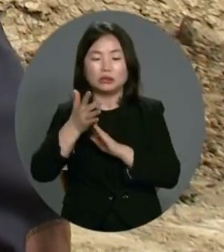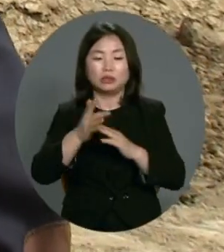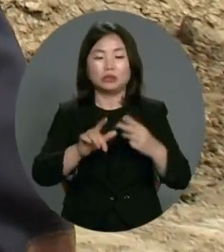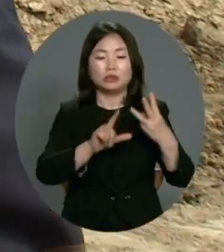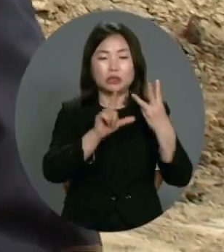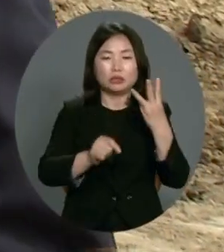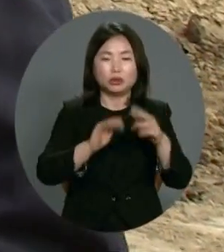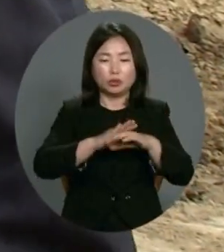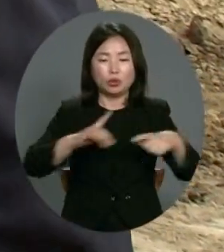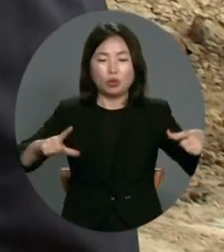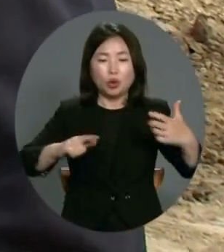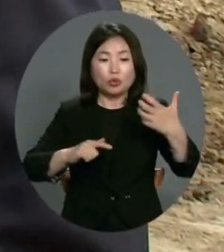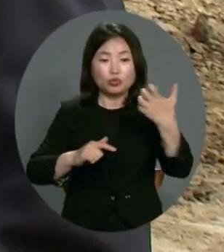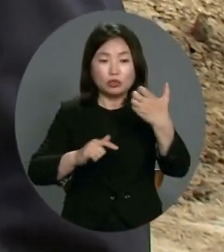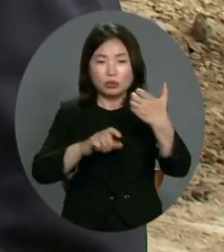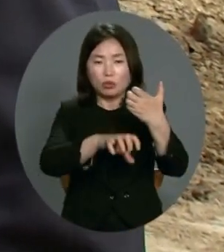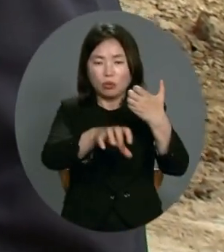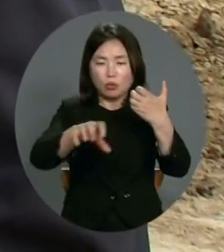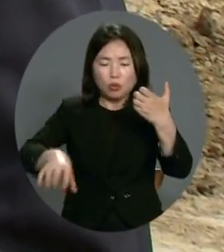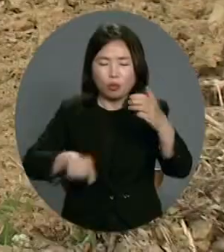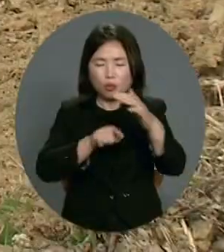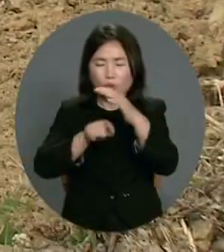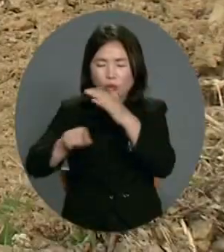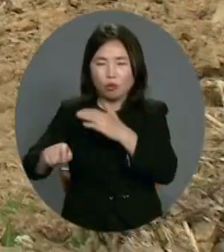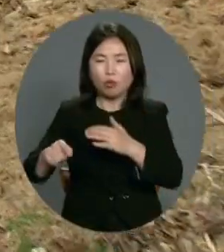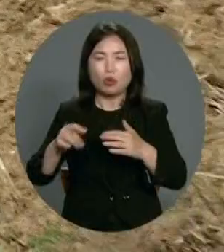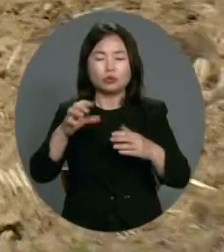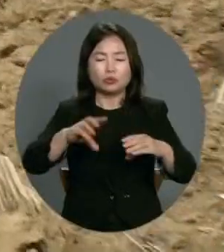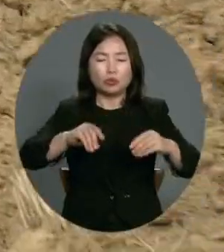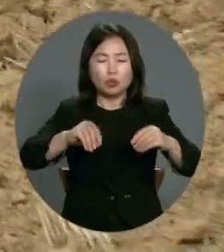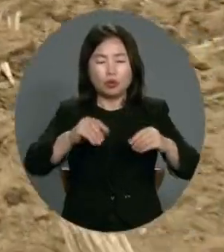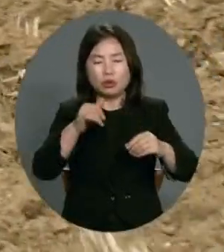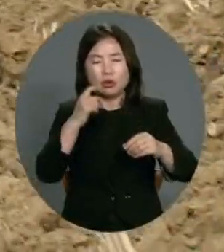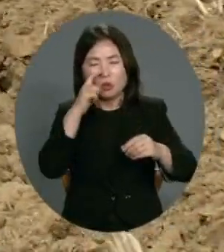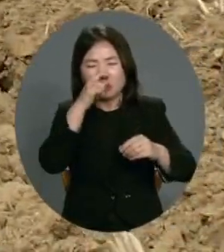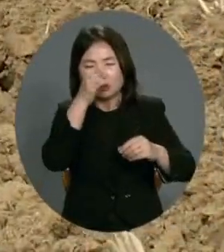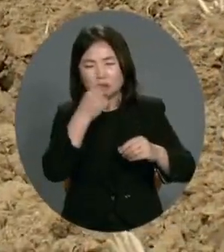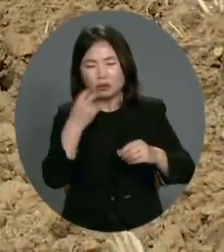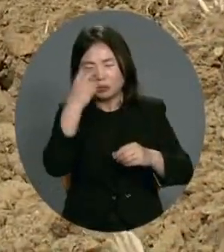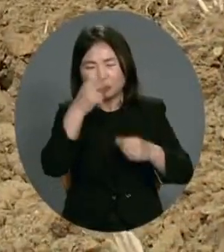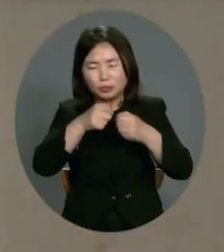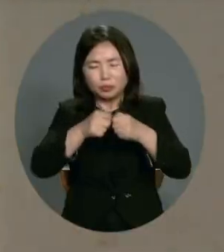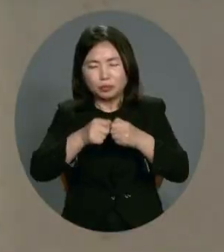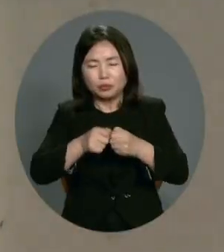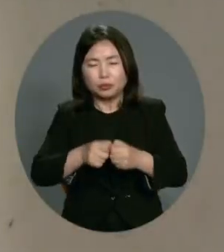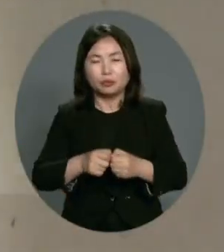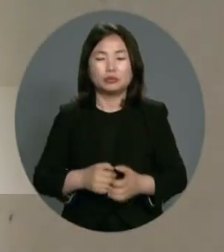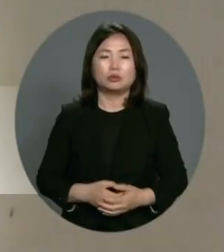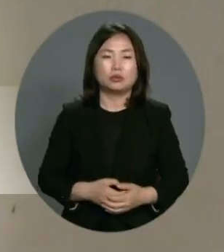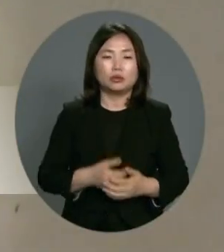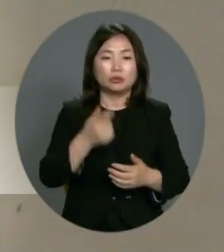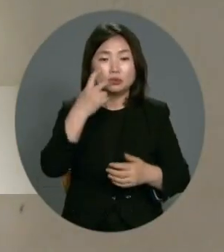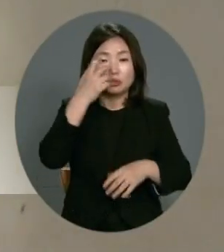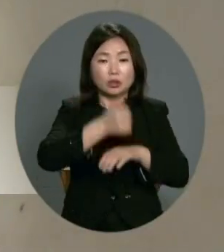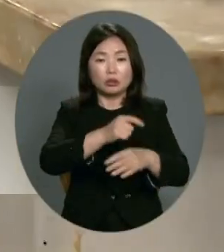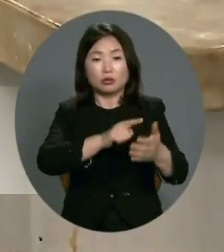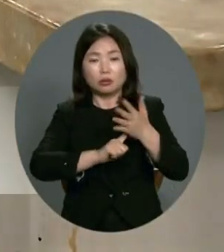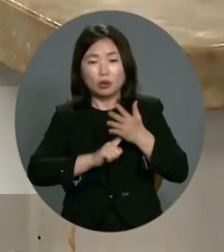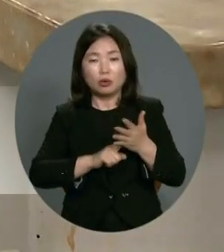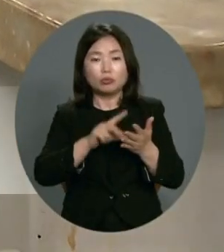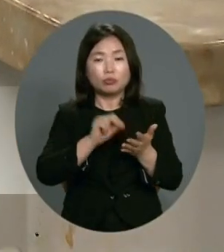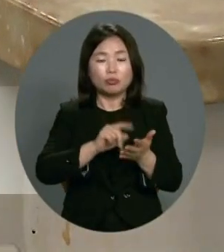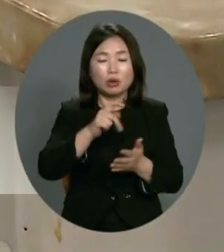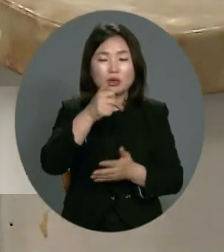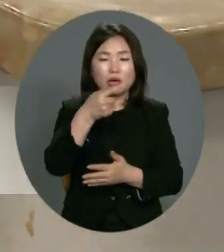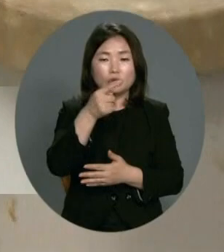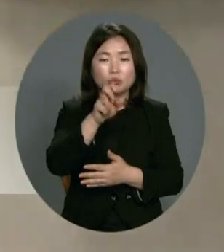1대 농경지 90여 필지 전체를 대상으로 토양 오염도를 정밀 조사했습니다 조사결과 문제가 된